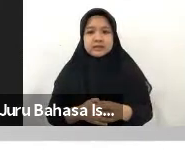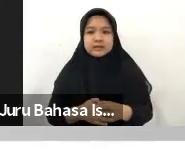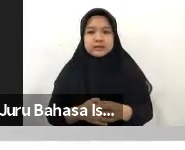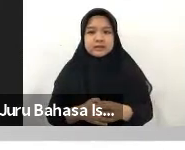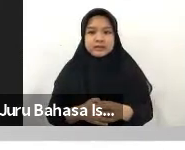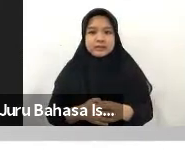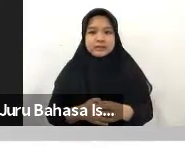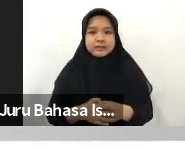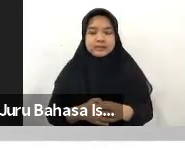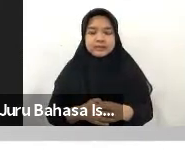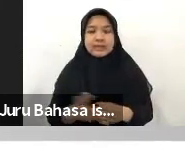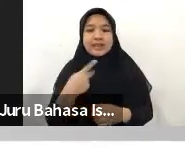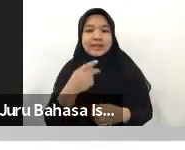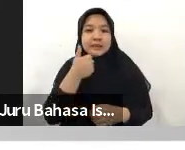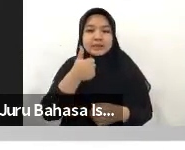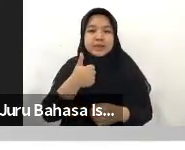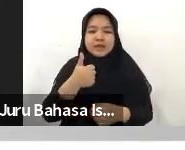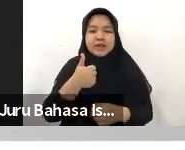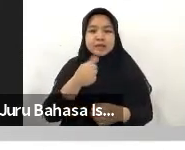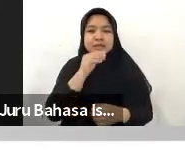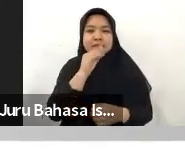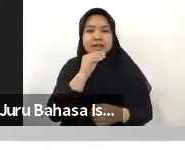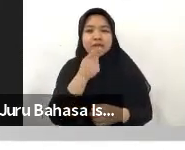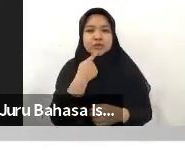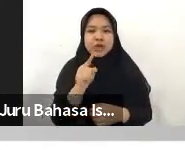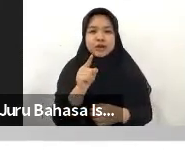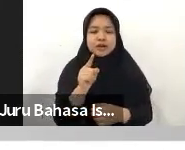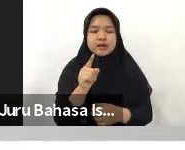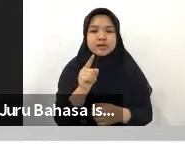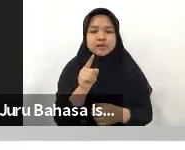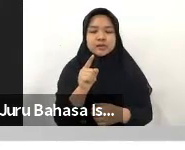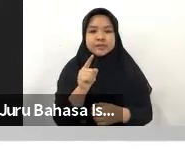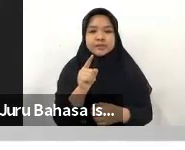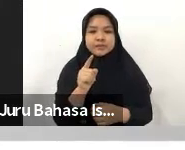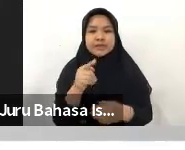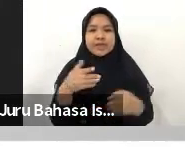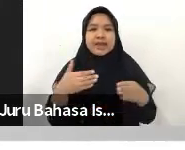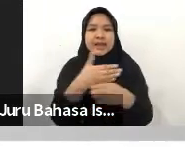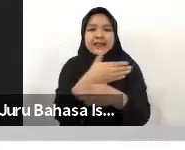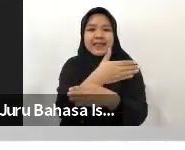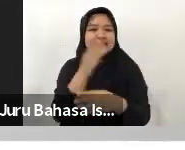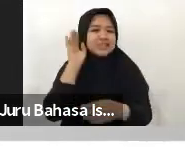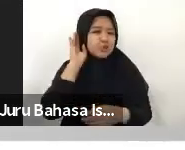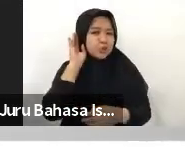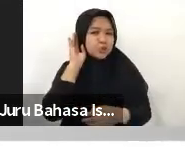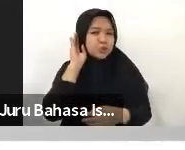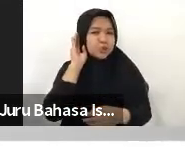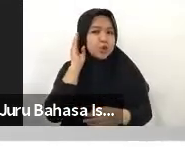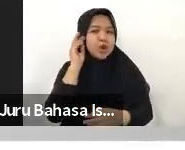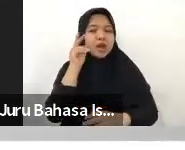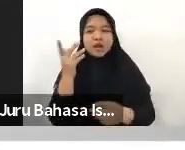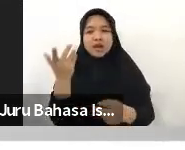kita juga bisa bicara terkait dengan lintas isu ya. Jadi kalau di desa